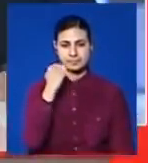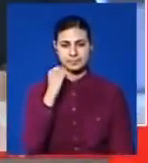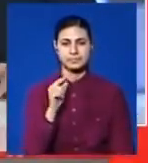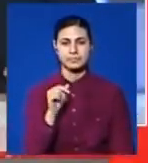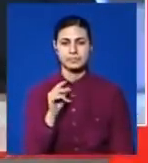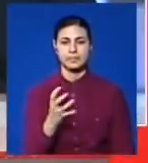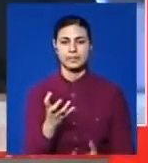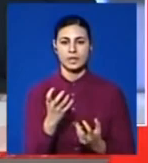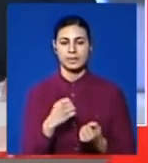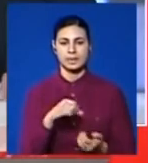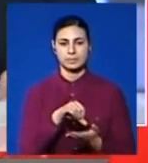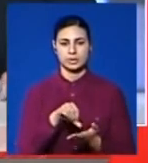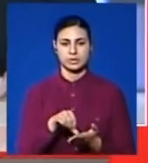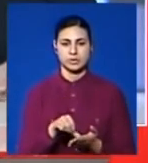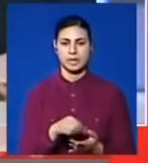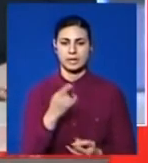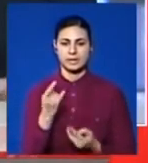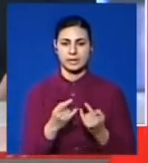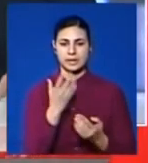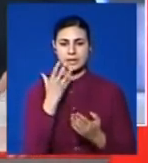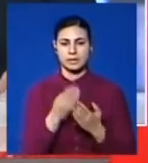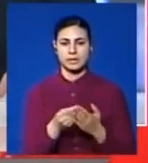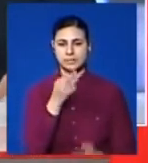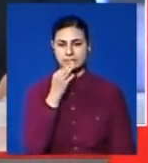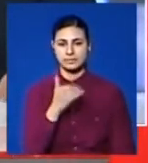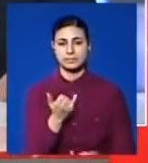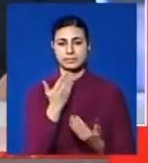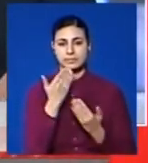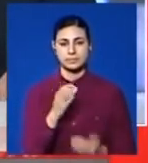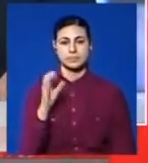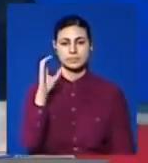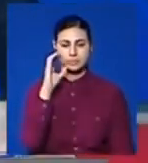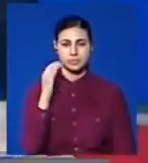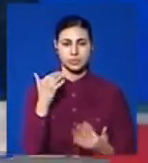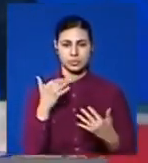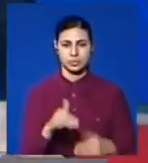მადლობა რომ მიიღეთ გადაცემაში მონაწილეობა. თქვენ შემდეგ ჩვენ ახლა შეგვიძლია მოვისმინოთ უკვე უმრავლესობა.